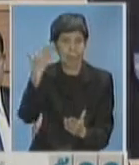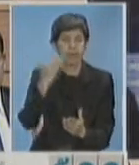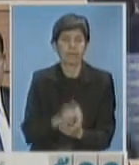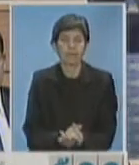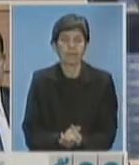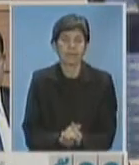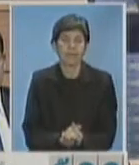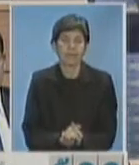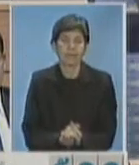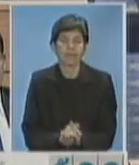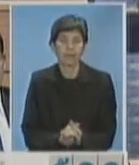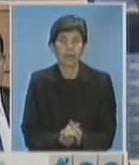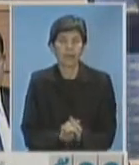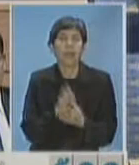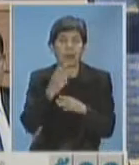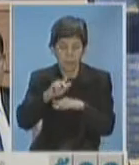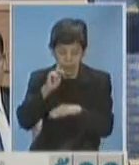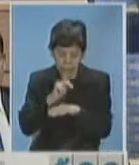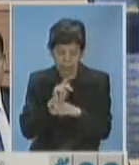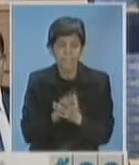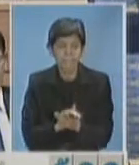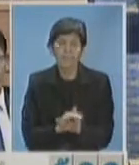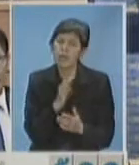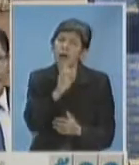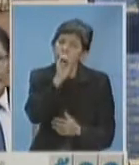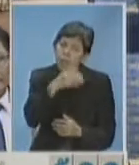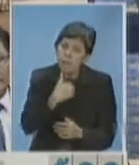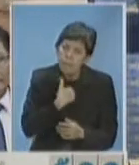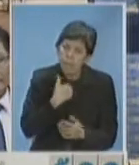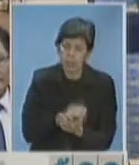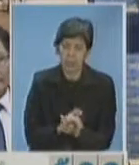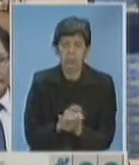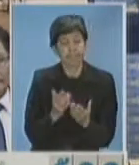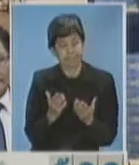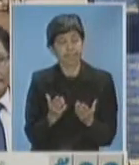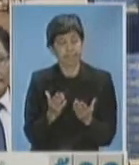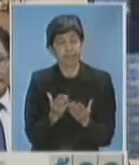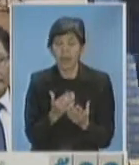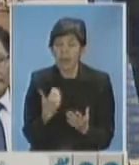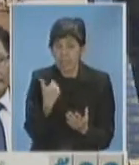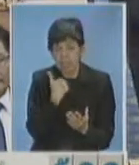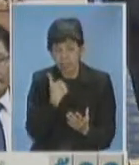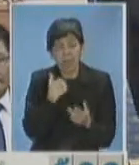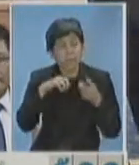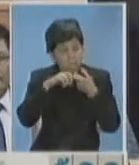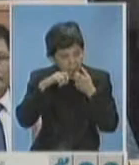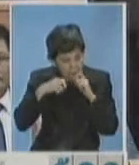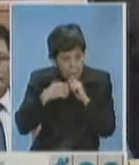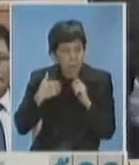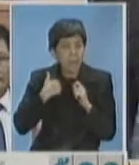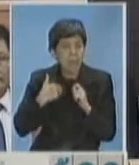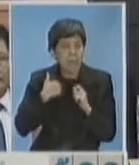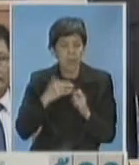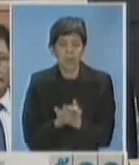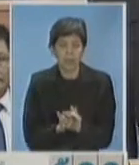โลกนี้ท่านประธานครับนายทาริศบอกว่าในที่สุดมันก็จะต้องเกิดปัญหาเพ